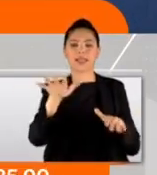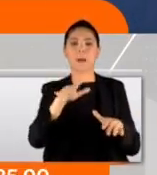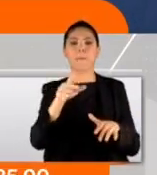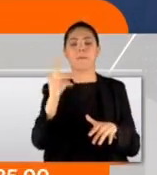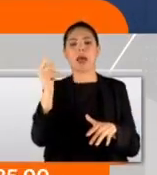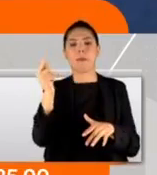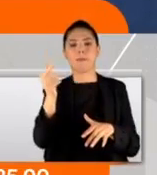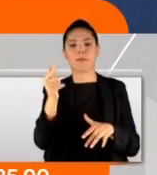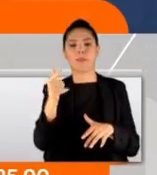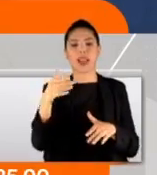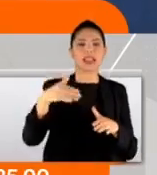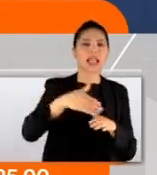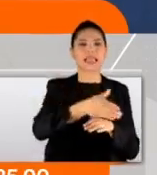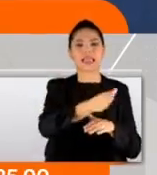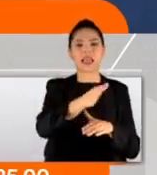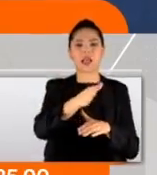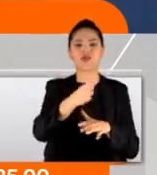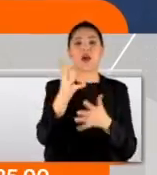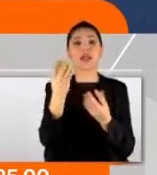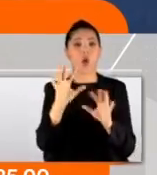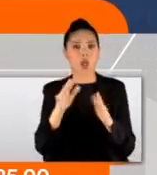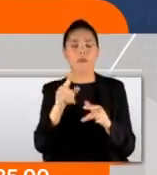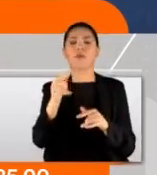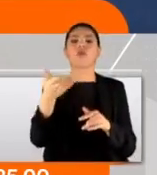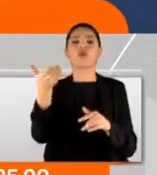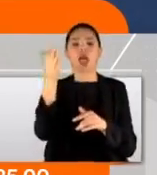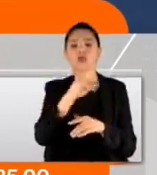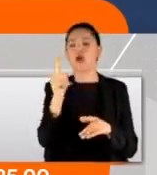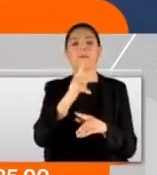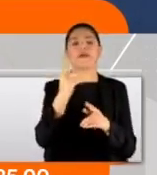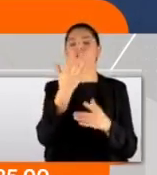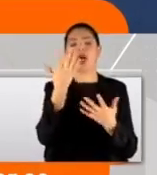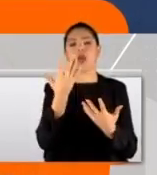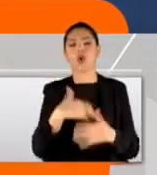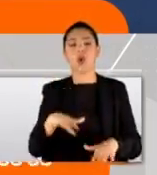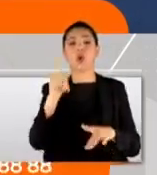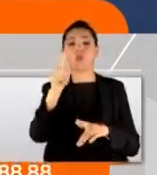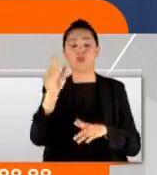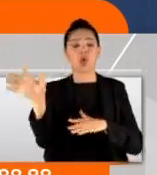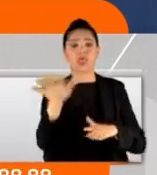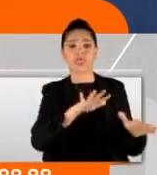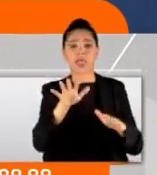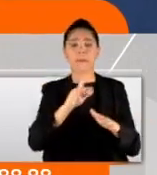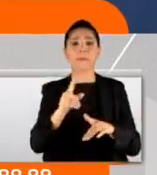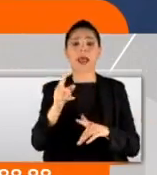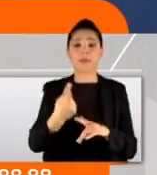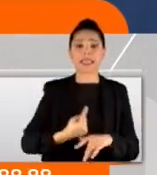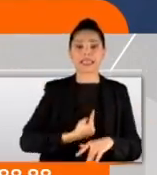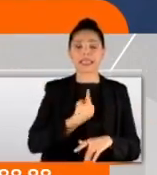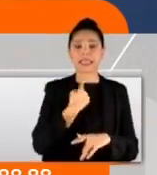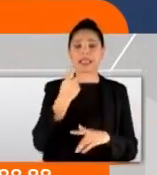geçerken olabilirdi. Olmadığına göre bundan sonra da bir etkisi olmaz. Bu depremin etkisi, yani